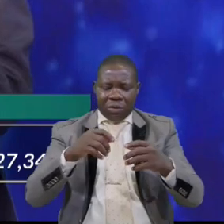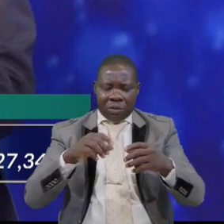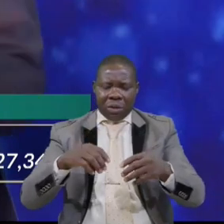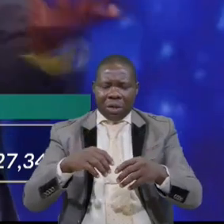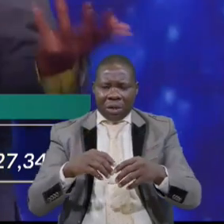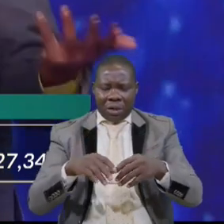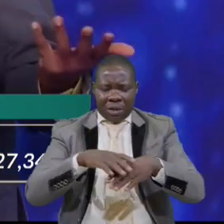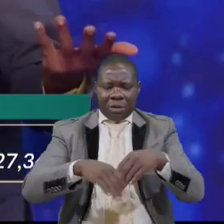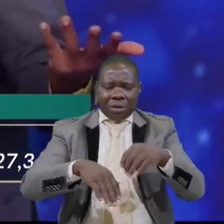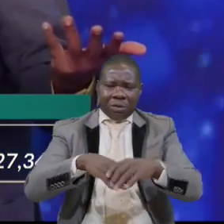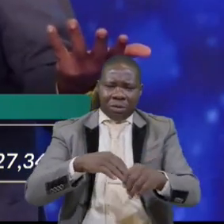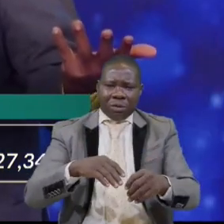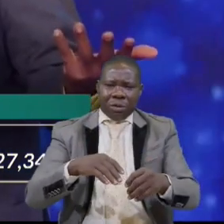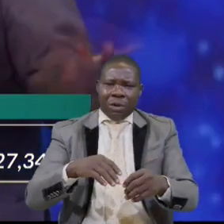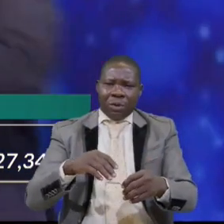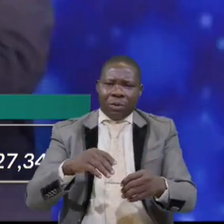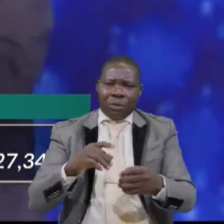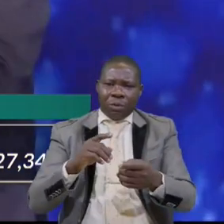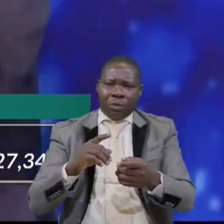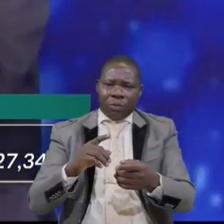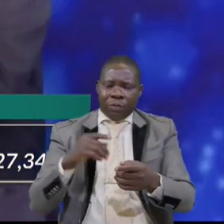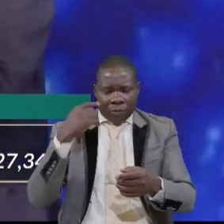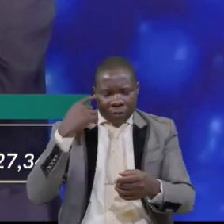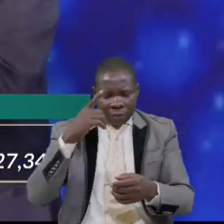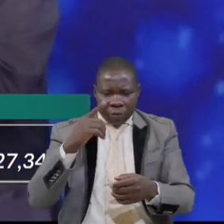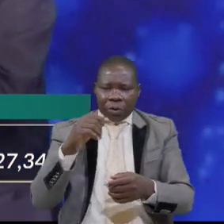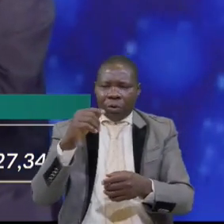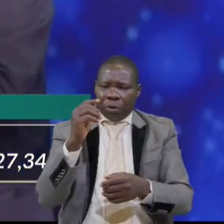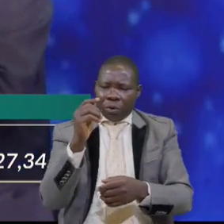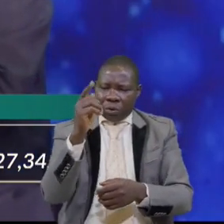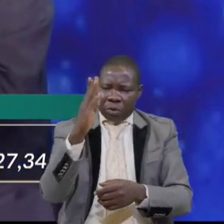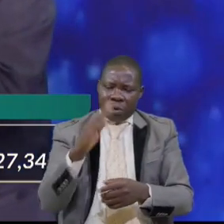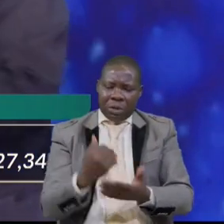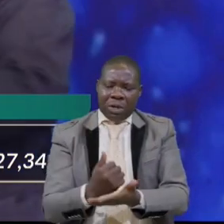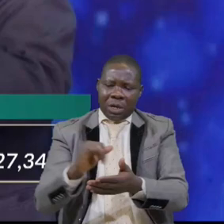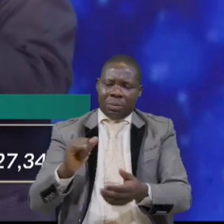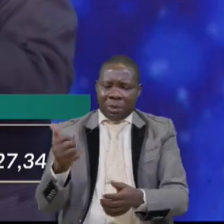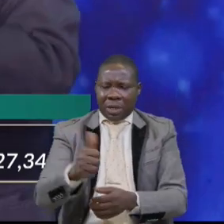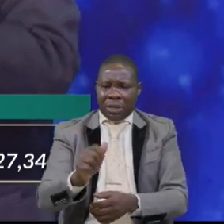pour que Dieu aide quelqu'un. Nebuchadnezzar était